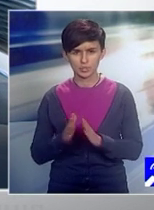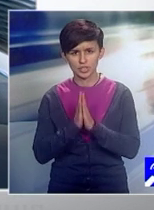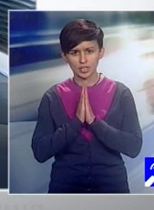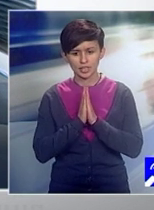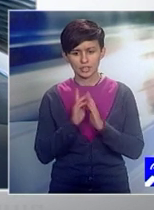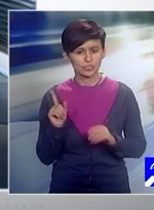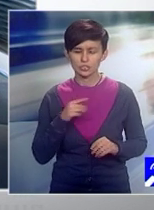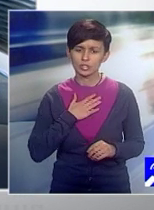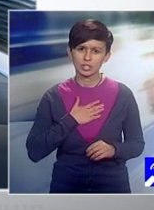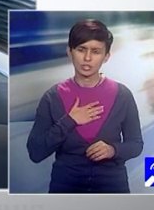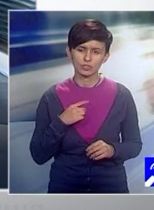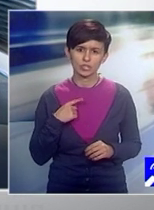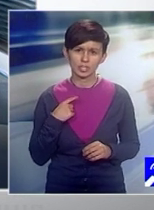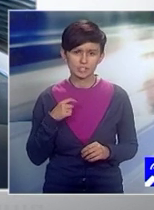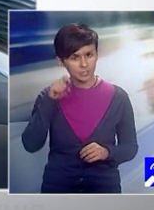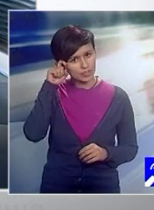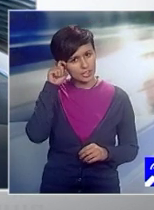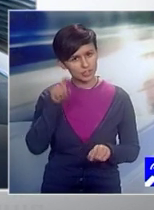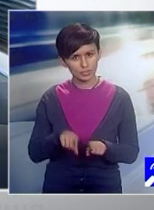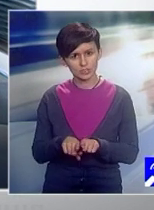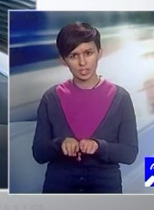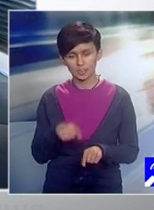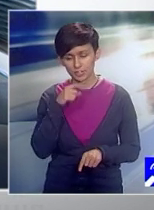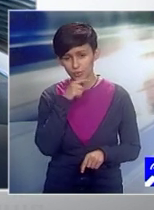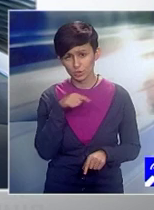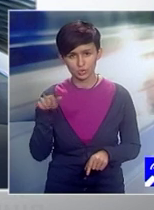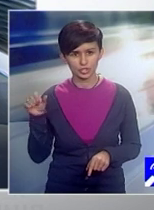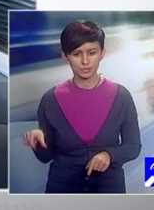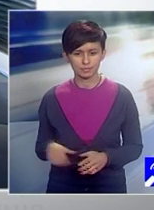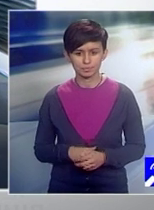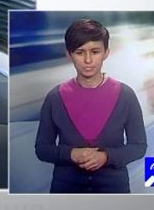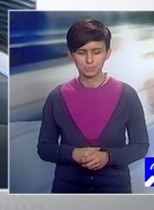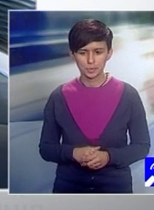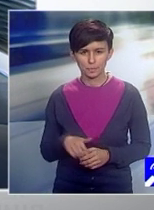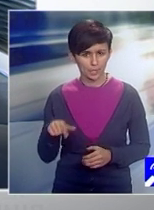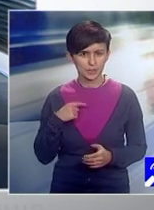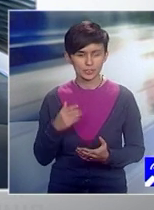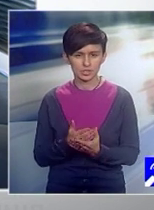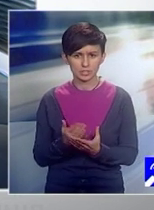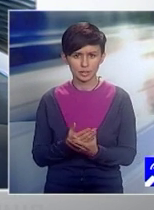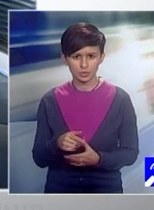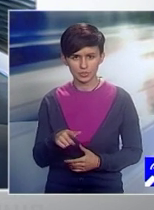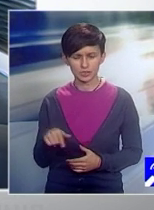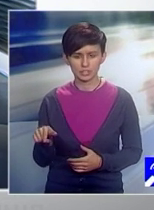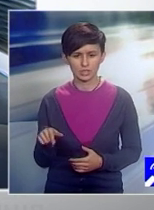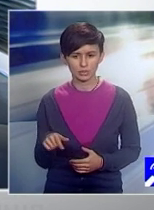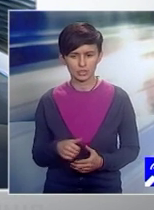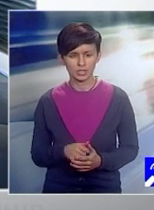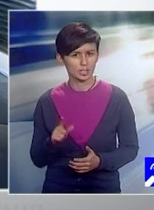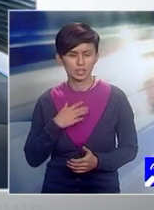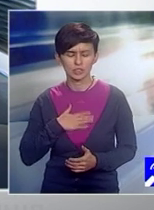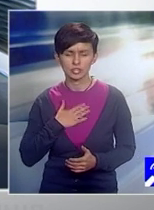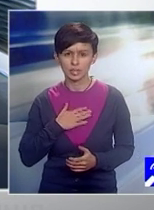aceea nu vor să fie confundați cu lipovenii. Cam asta este povestea lor. Zice, cum adică îmi zici mie că sunt